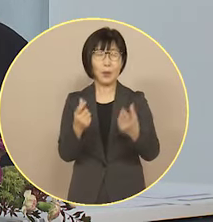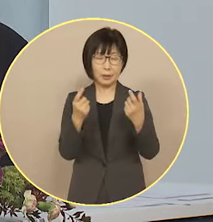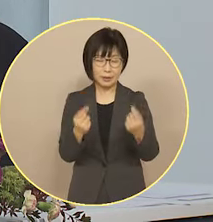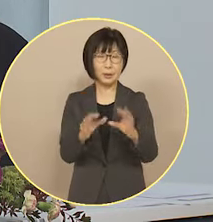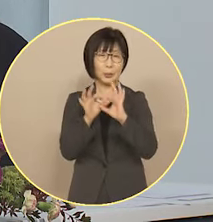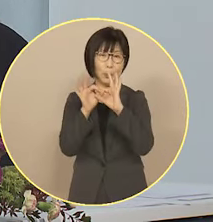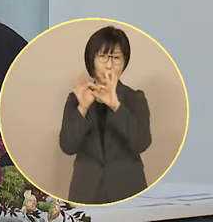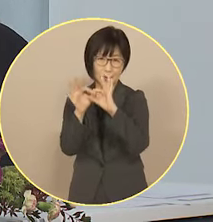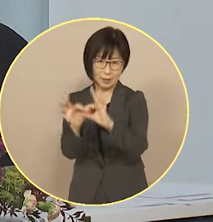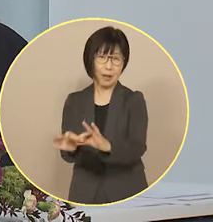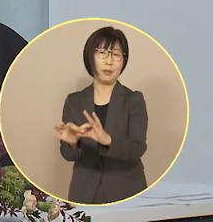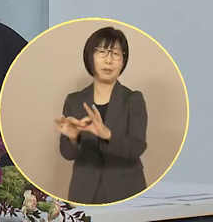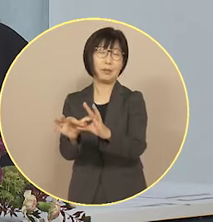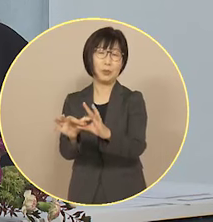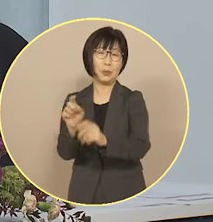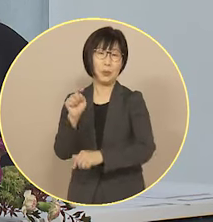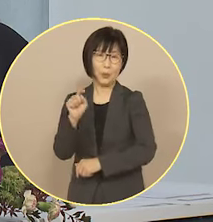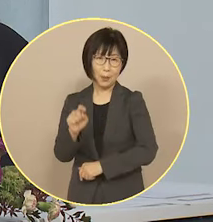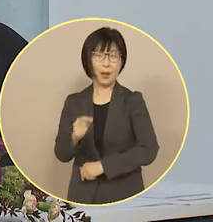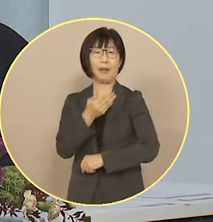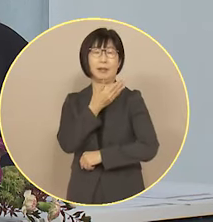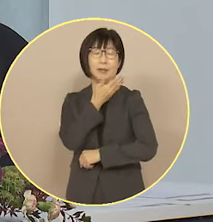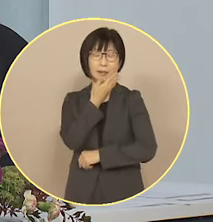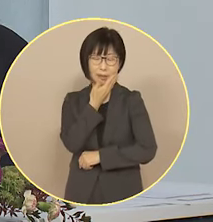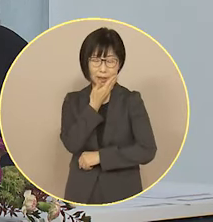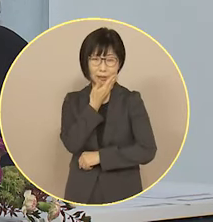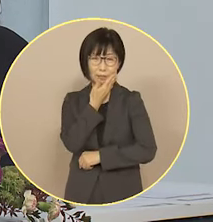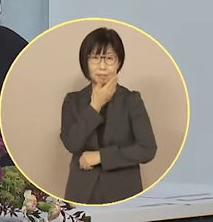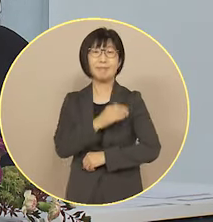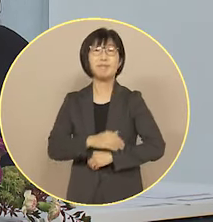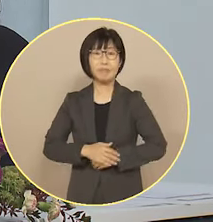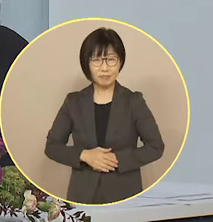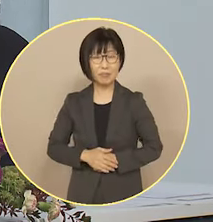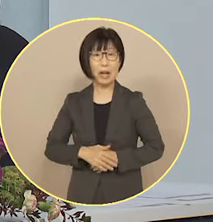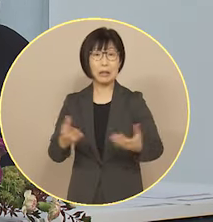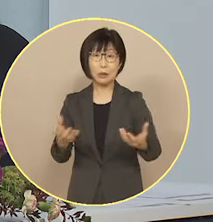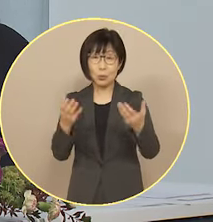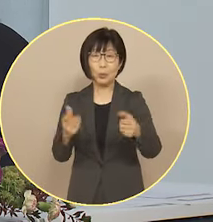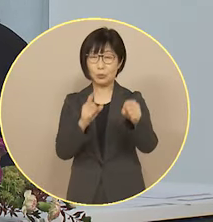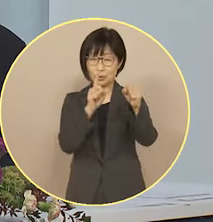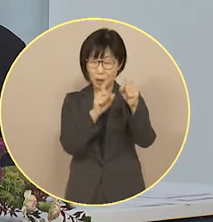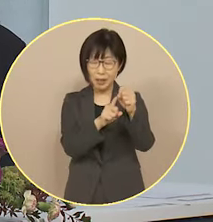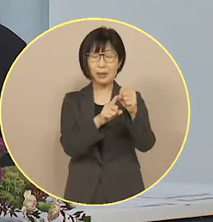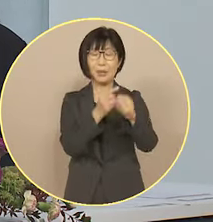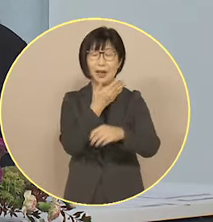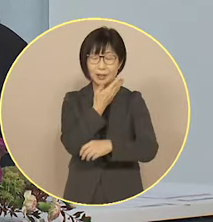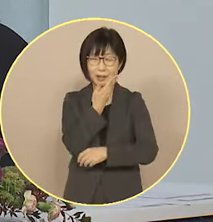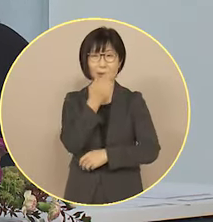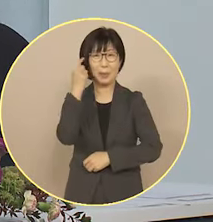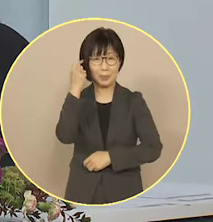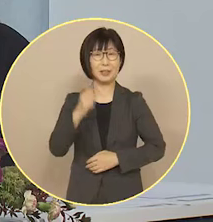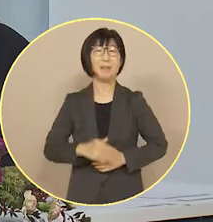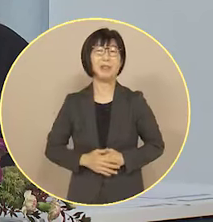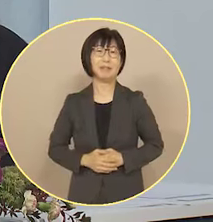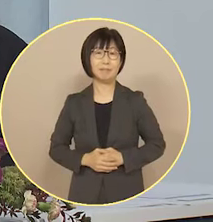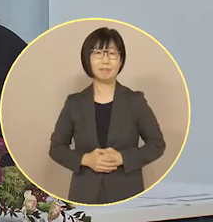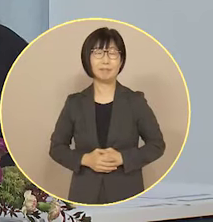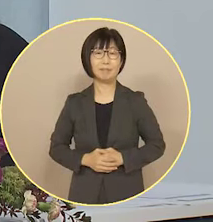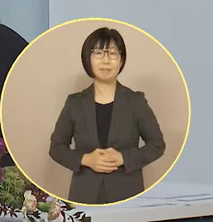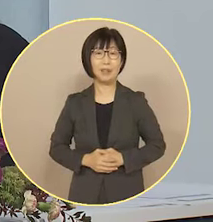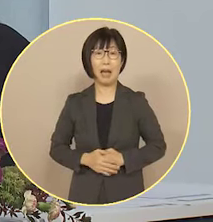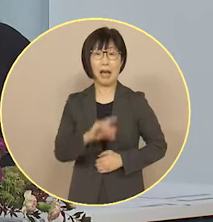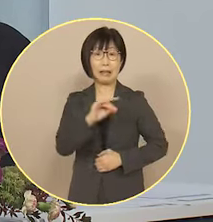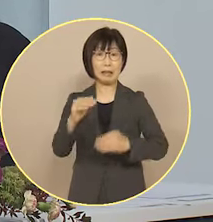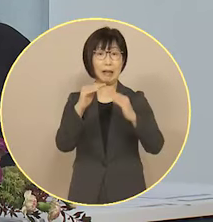構成にとめていくことが岡山県の家重栽培進行にとって大切なことだと思ってますあの今